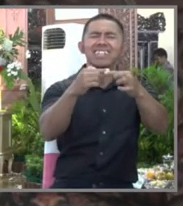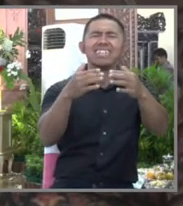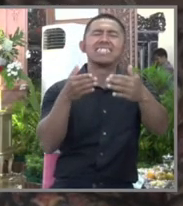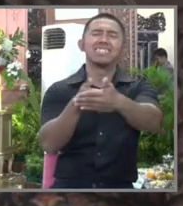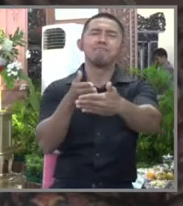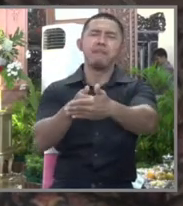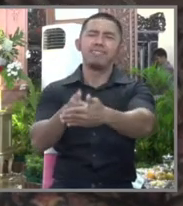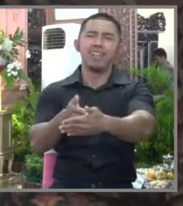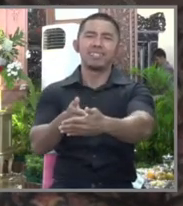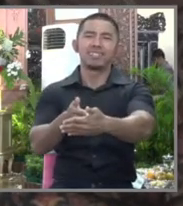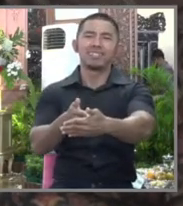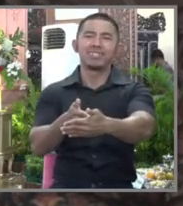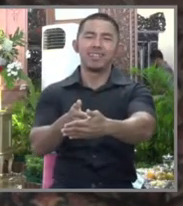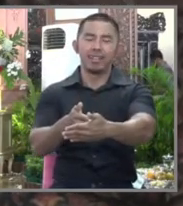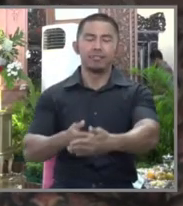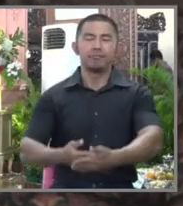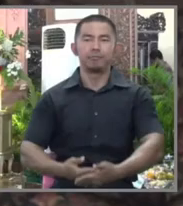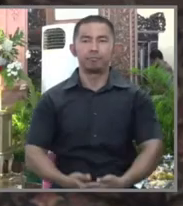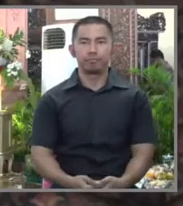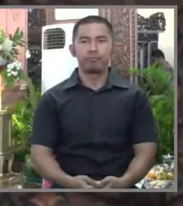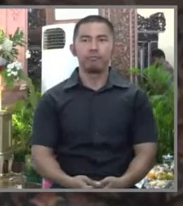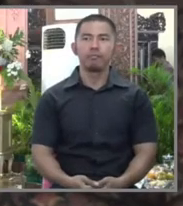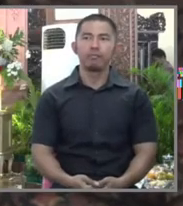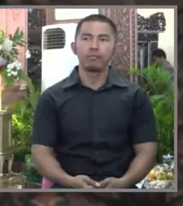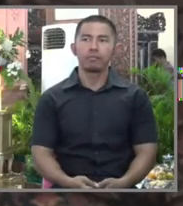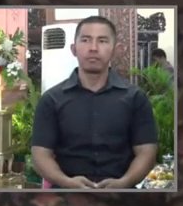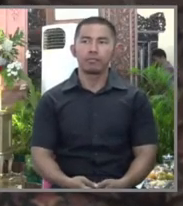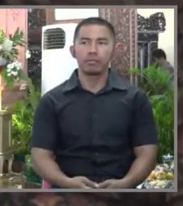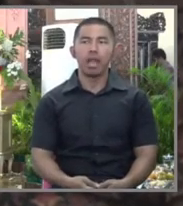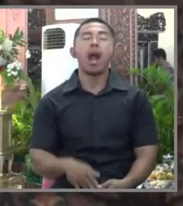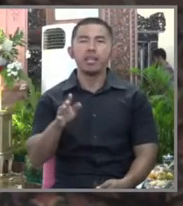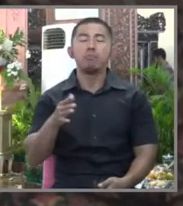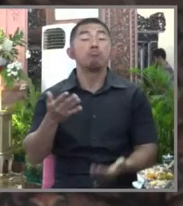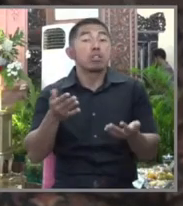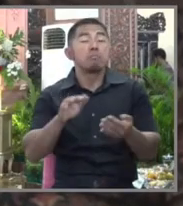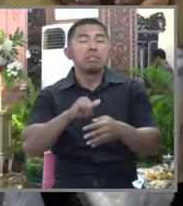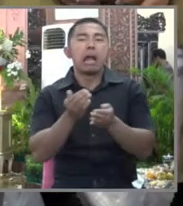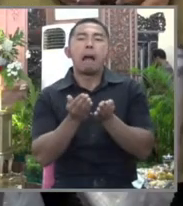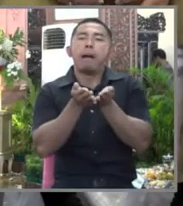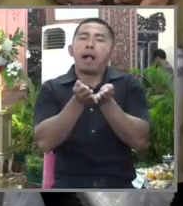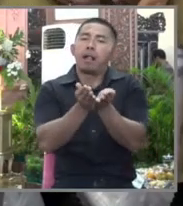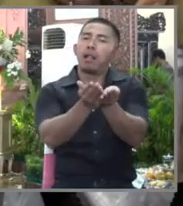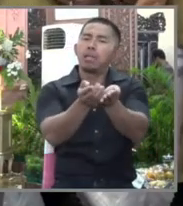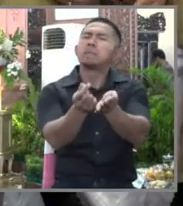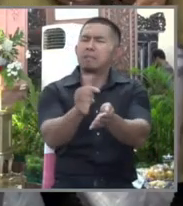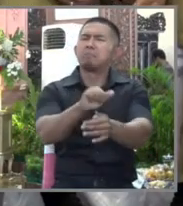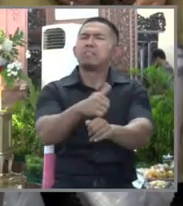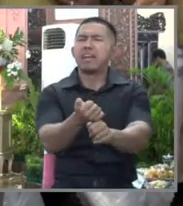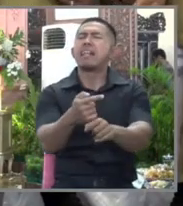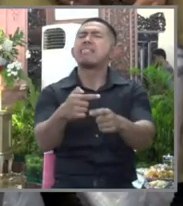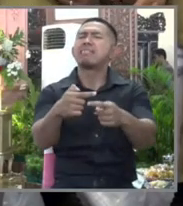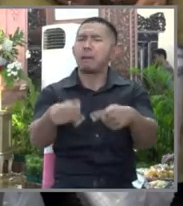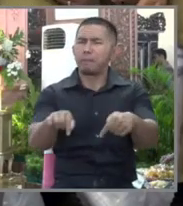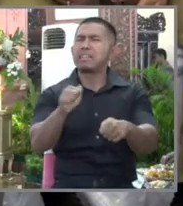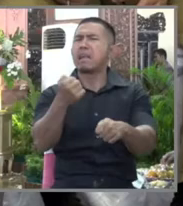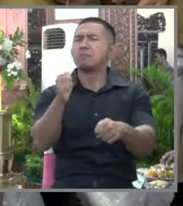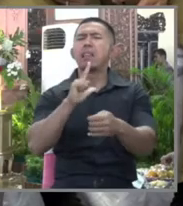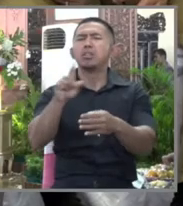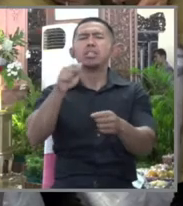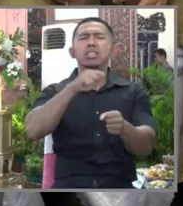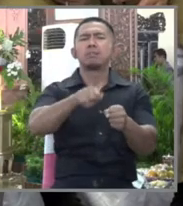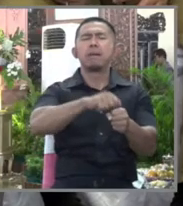ada sih konektivitasnya yakni kapal cepat itupun tidak langsung menghubungkan ke Jepara